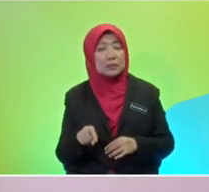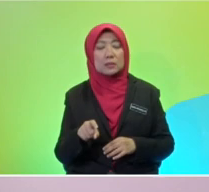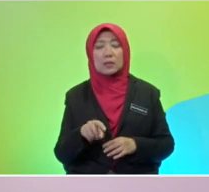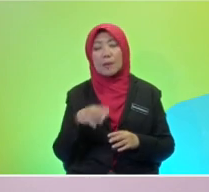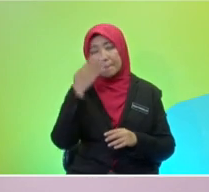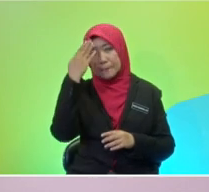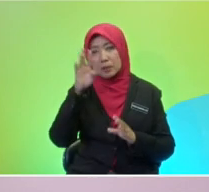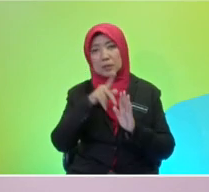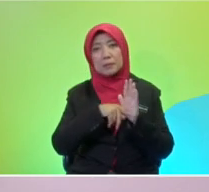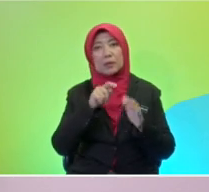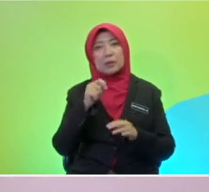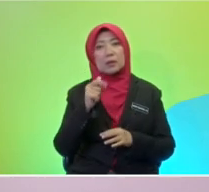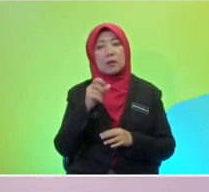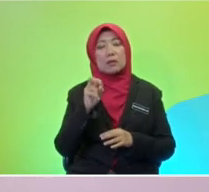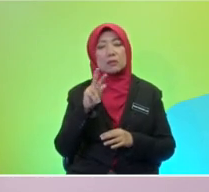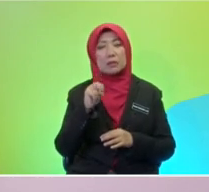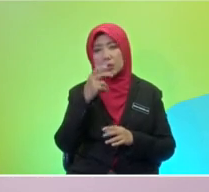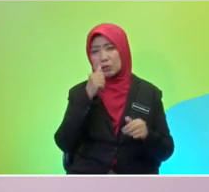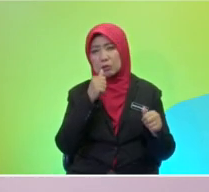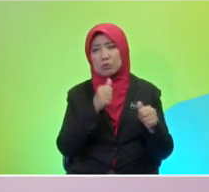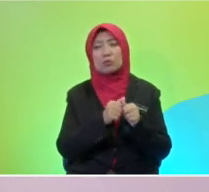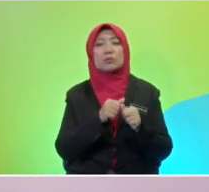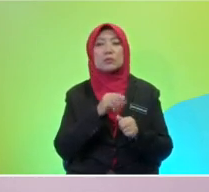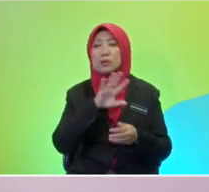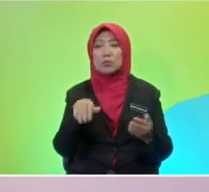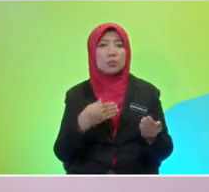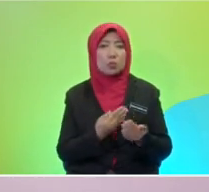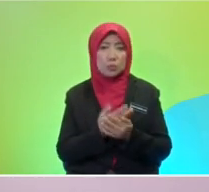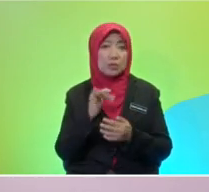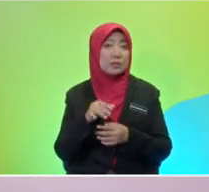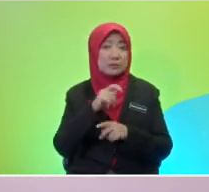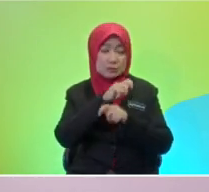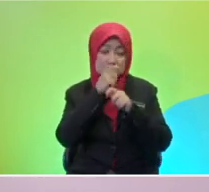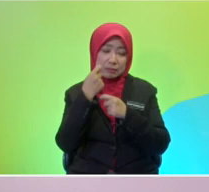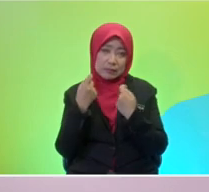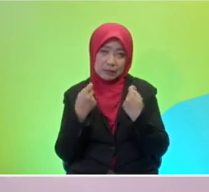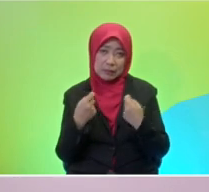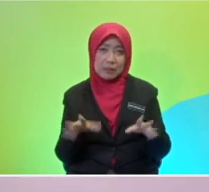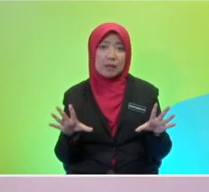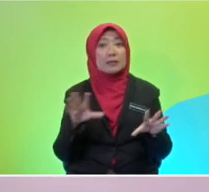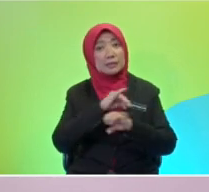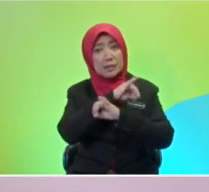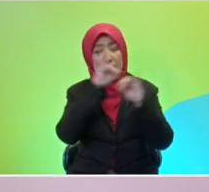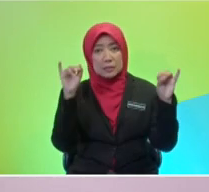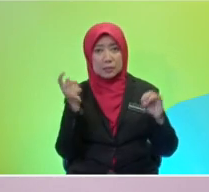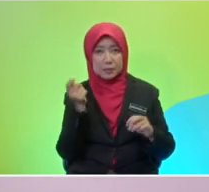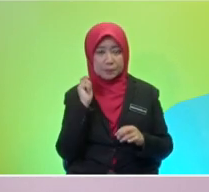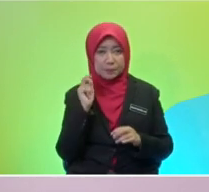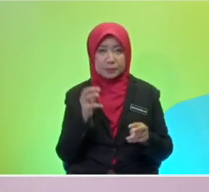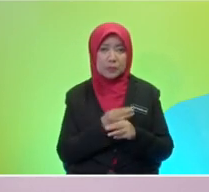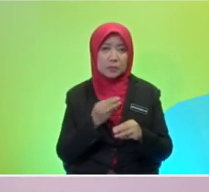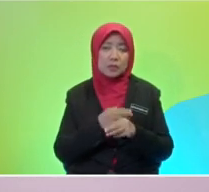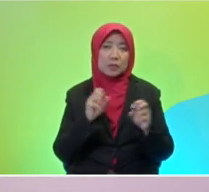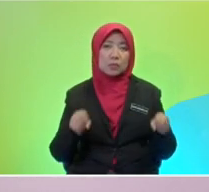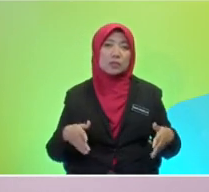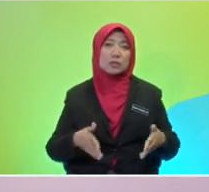pencaksiran mengikut kandungan proses nilai dan sikap seperti yang saya udah Terangkan tadi oke sebenarnya Matematika boleh